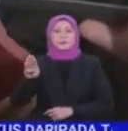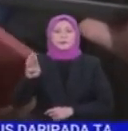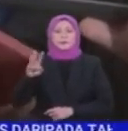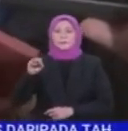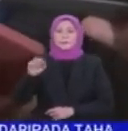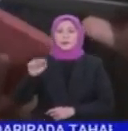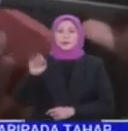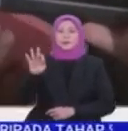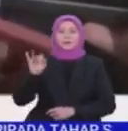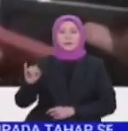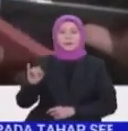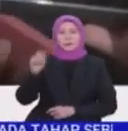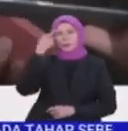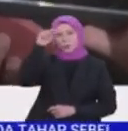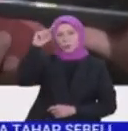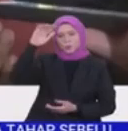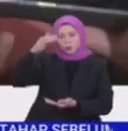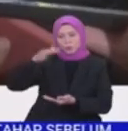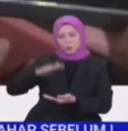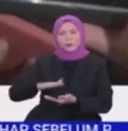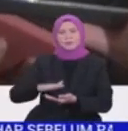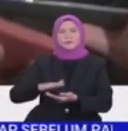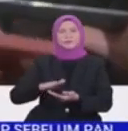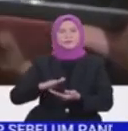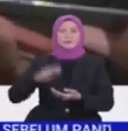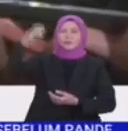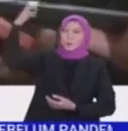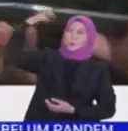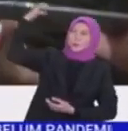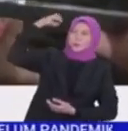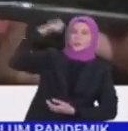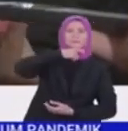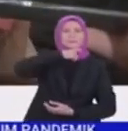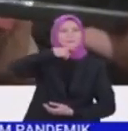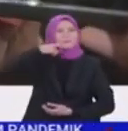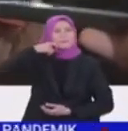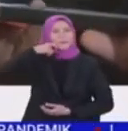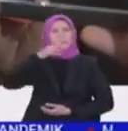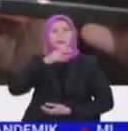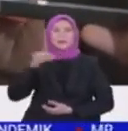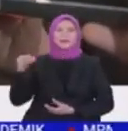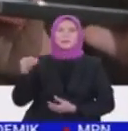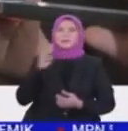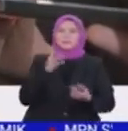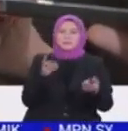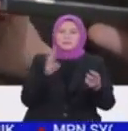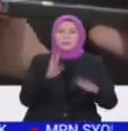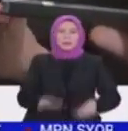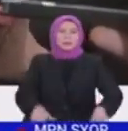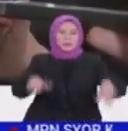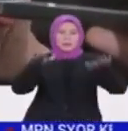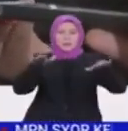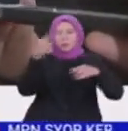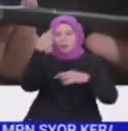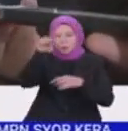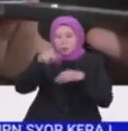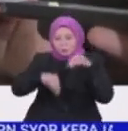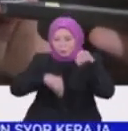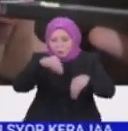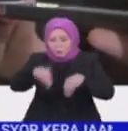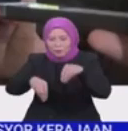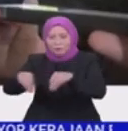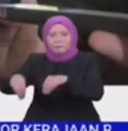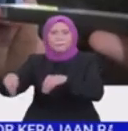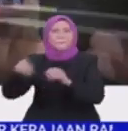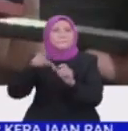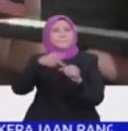untuk mengurangkan kesan kemarau dan banjir pada pesawat-pesawat ataupun penanam